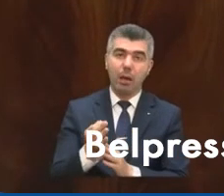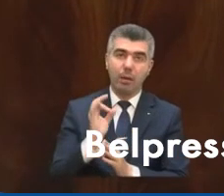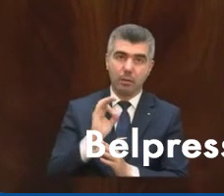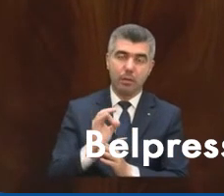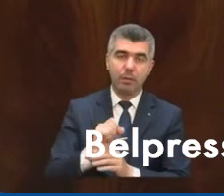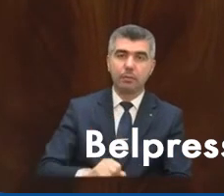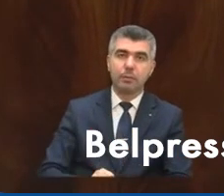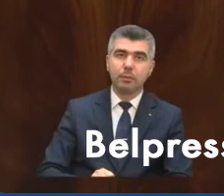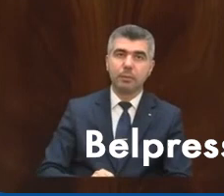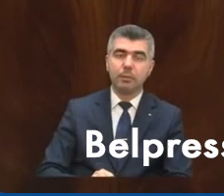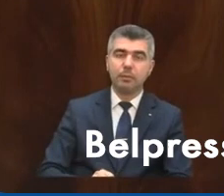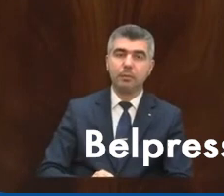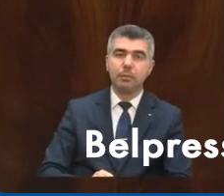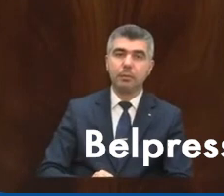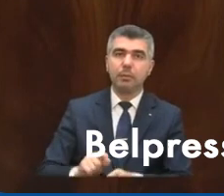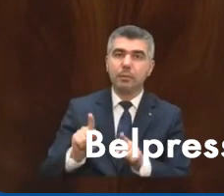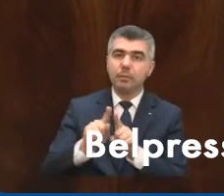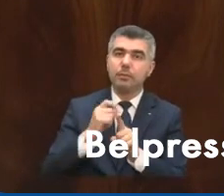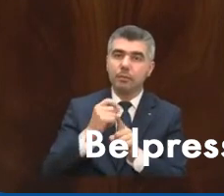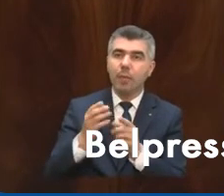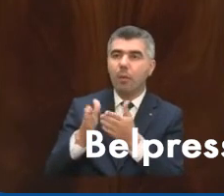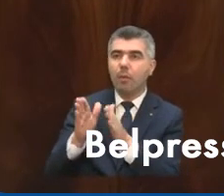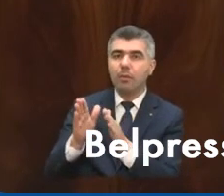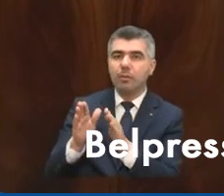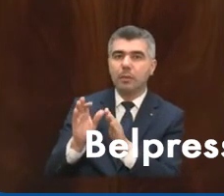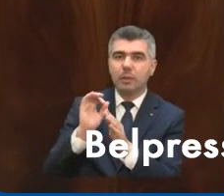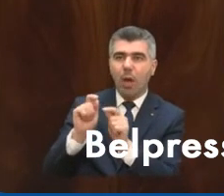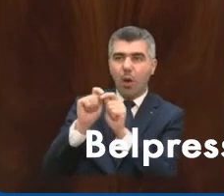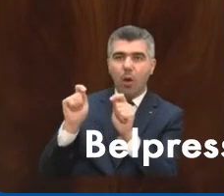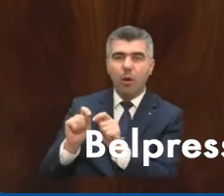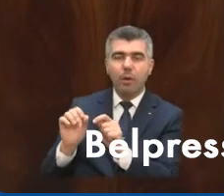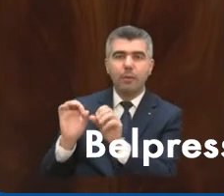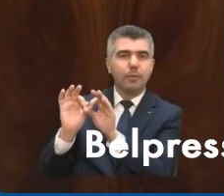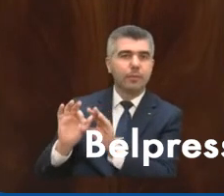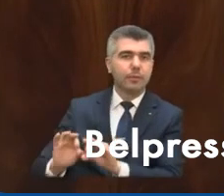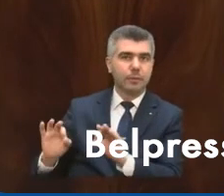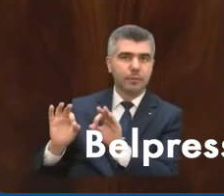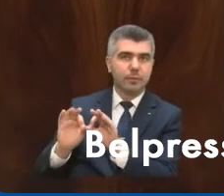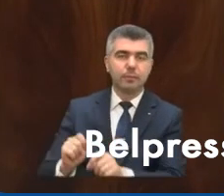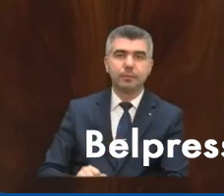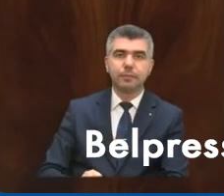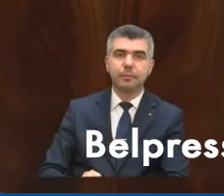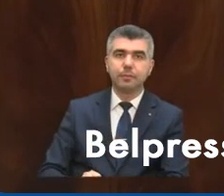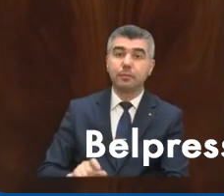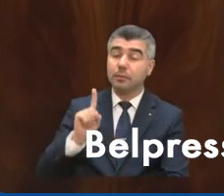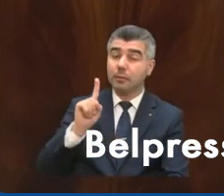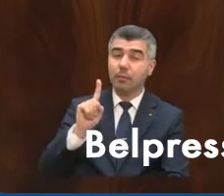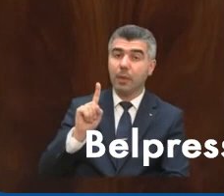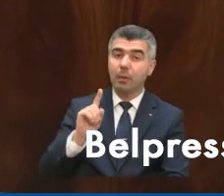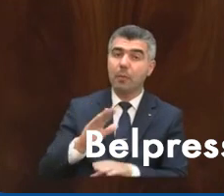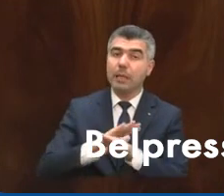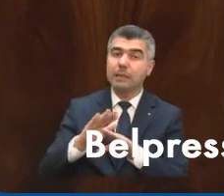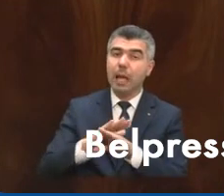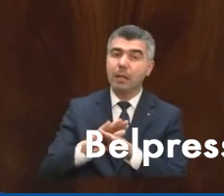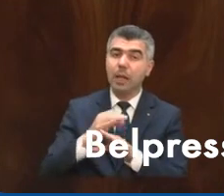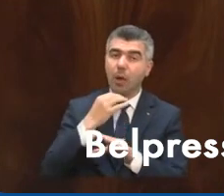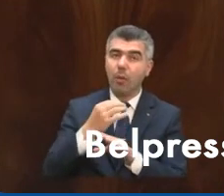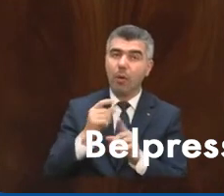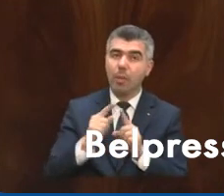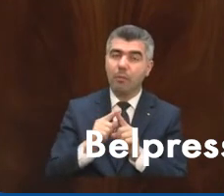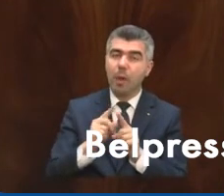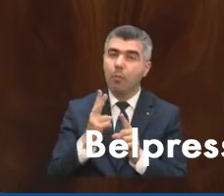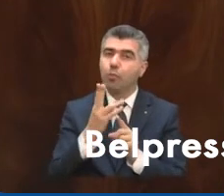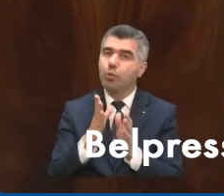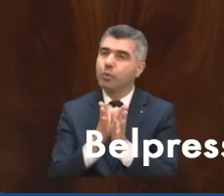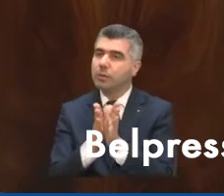نهتموش بهذاك اللي هو مفتوح. ولكن السياسه اللي جينا بها ان خصنا نهتموا بهم